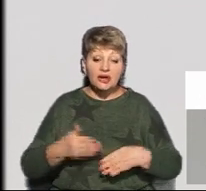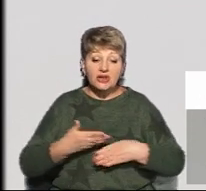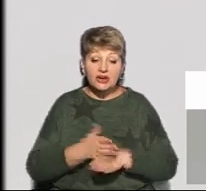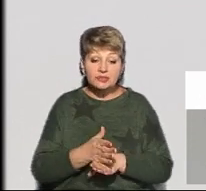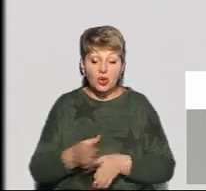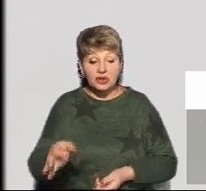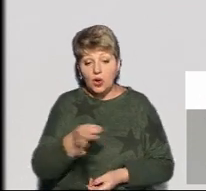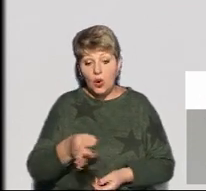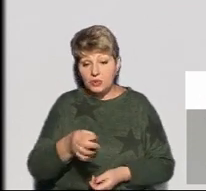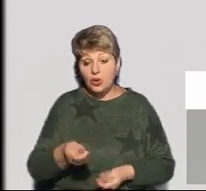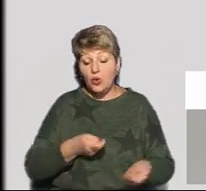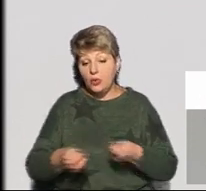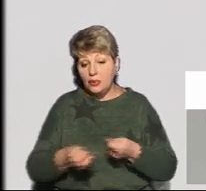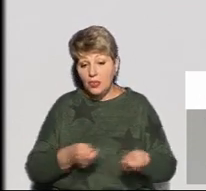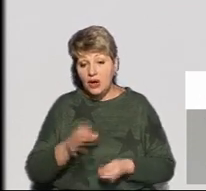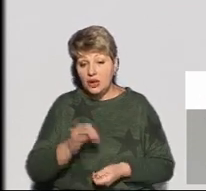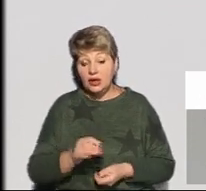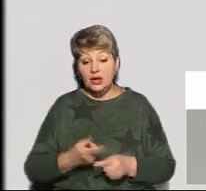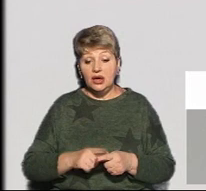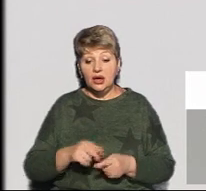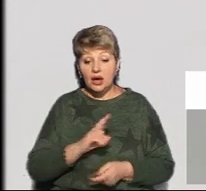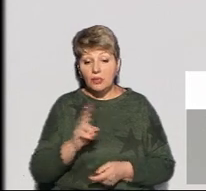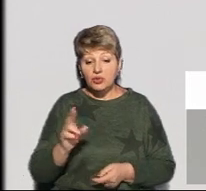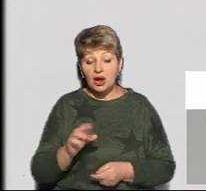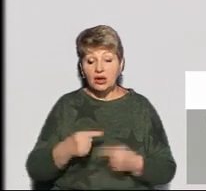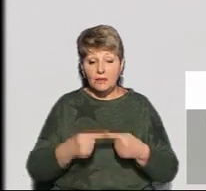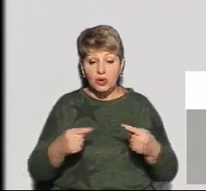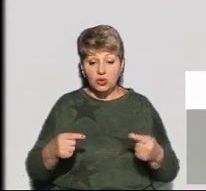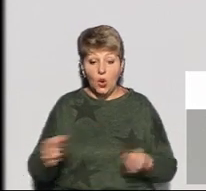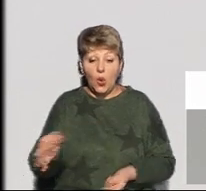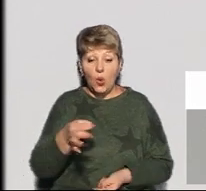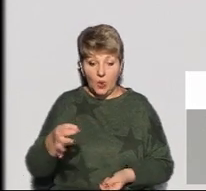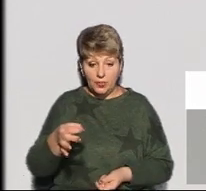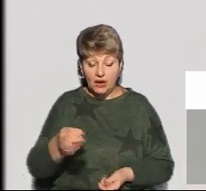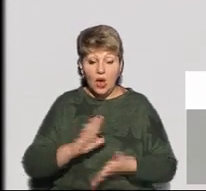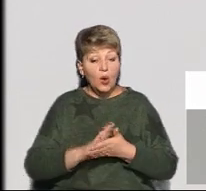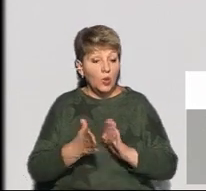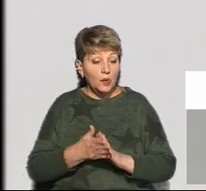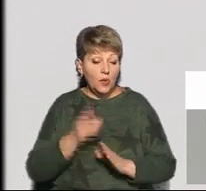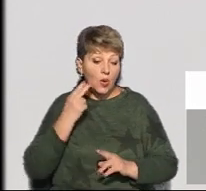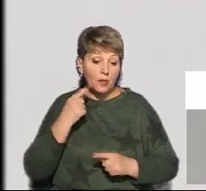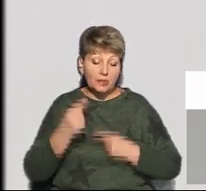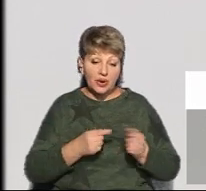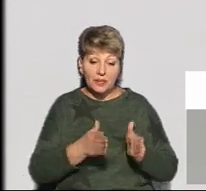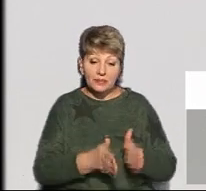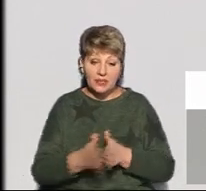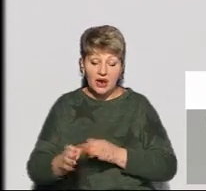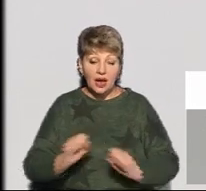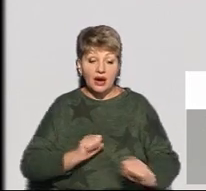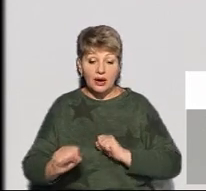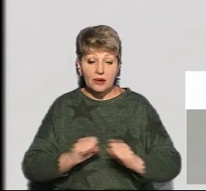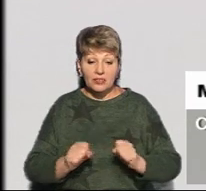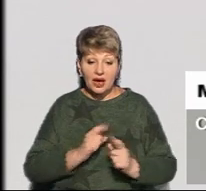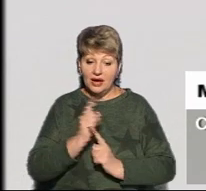обласного бюджету і на управління комунальним майном області, да, яке формально є. В умовах постійної